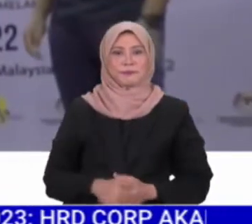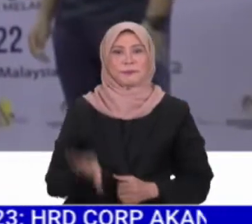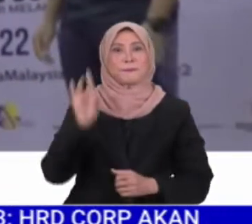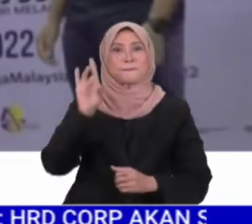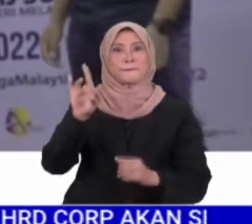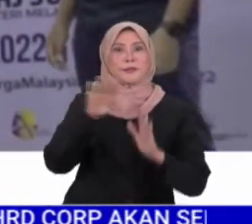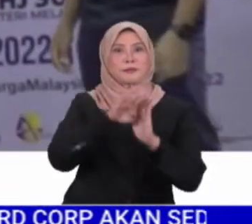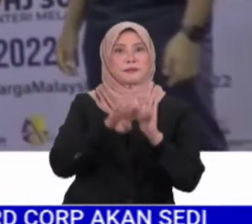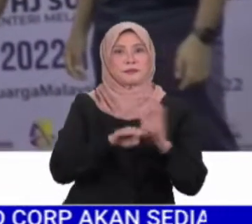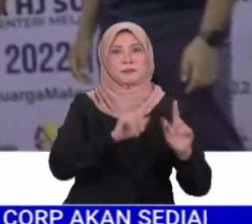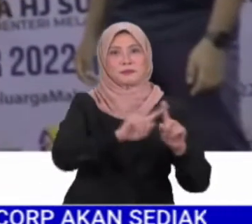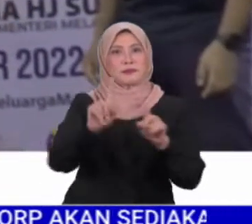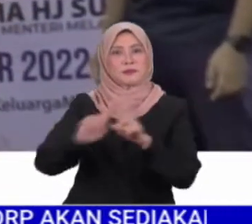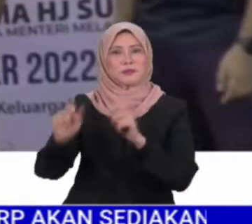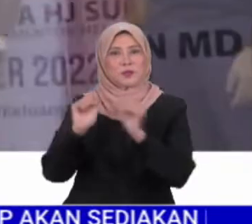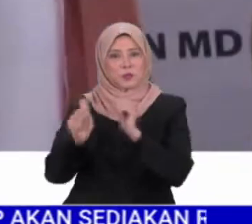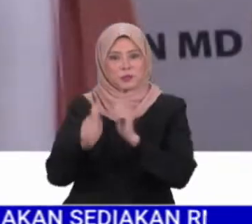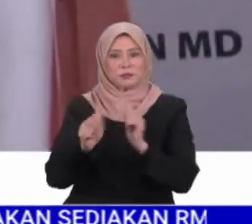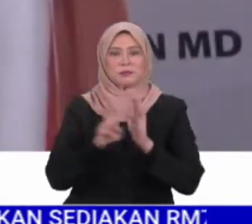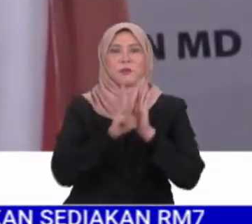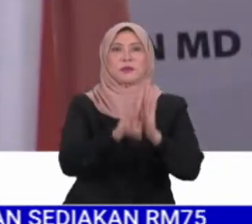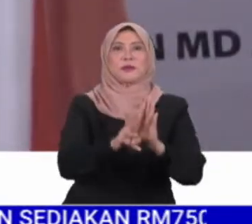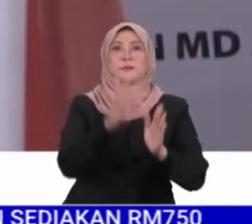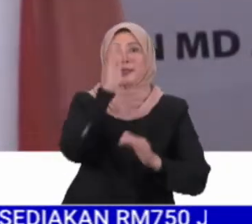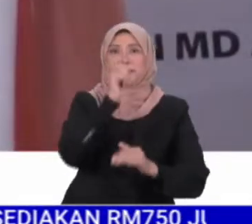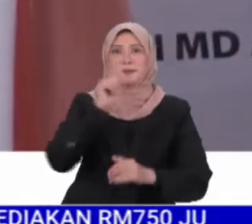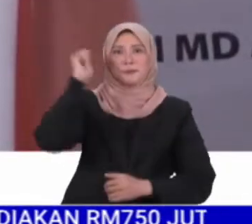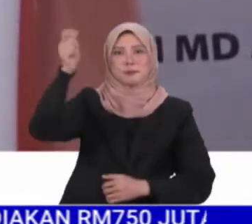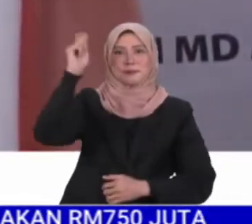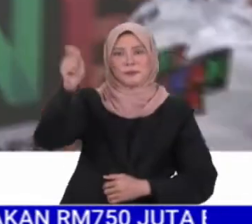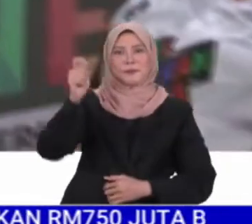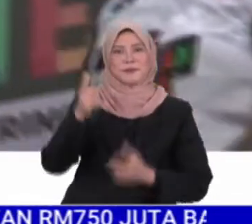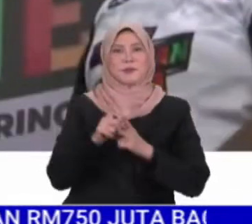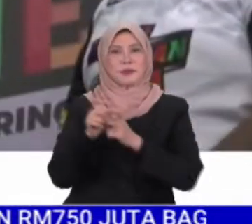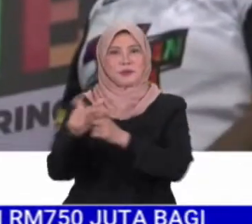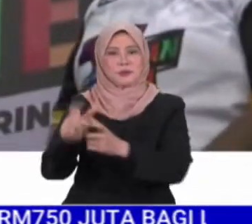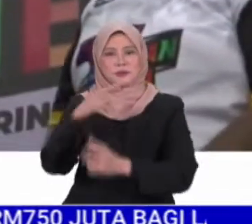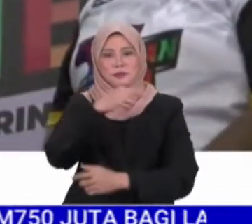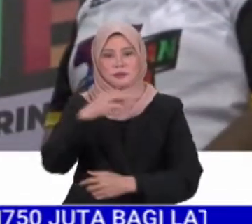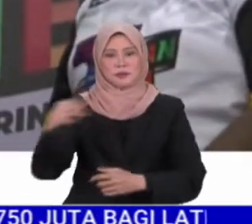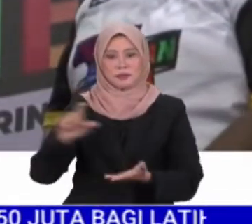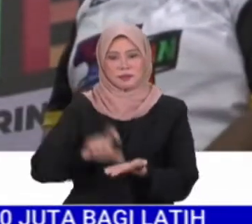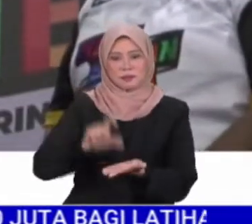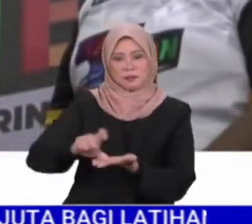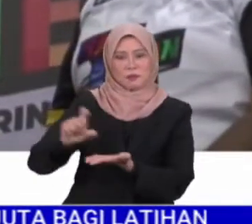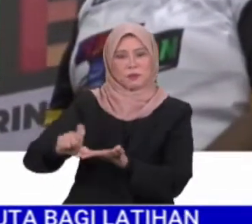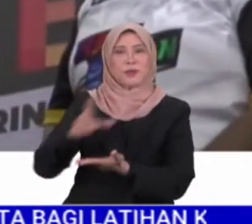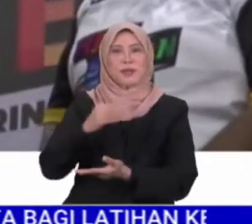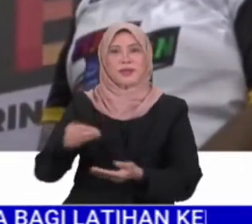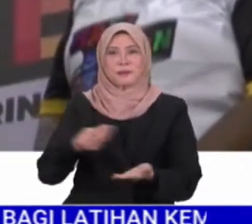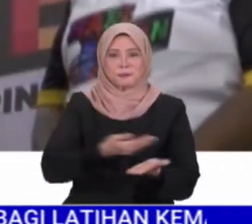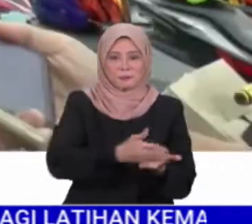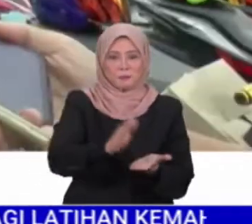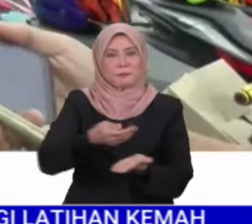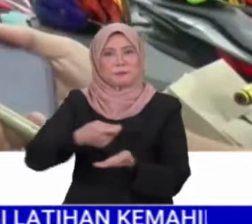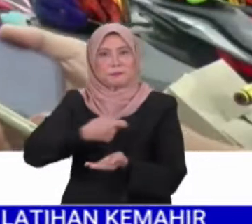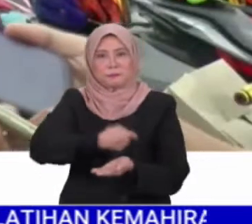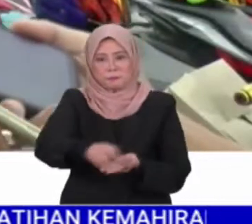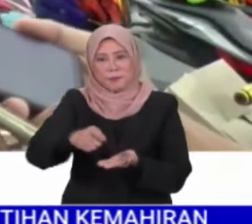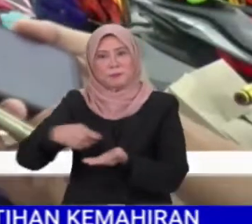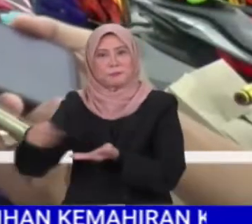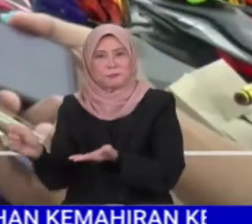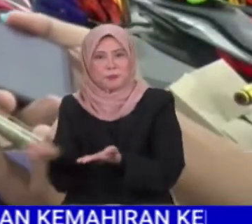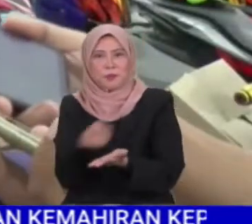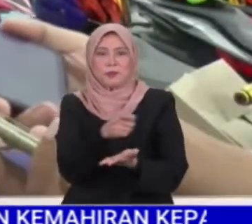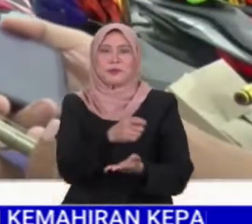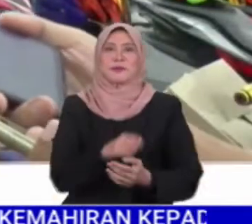8 acara sukan akan disertai kontijen Melaka antaranya badminton, olahraga, renang, catur dan pingpong. Antara